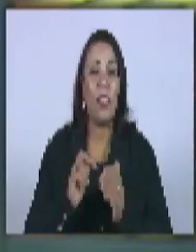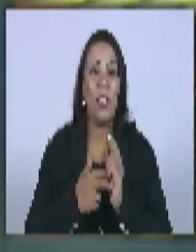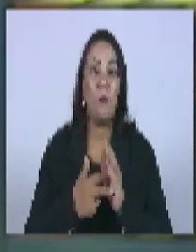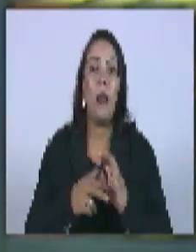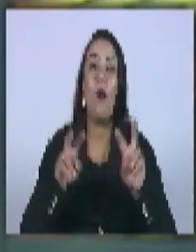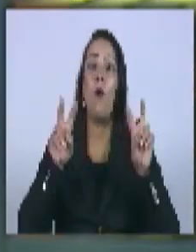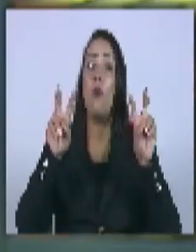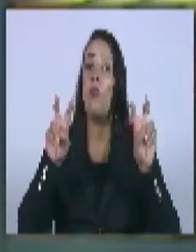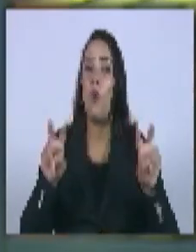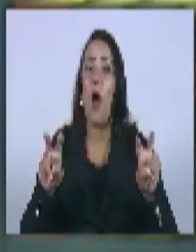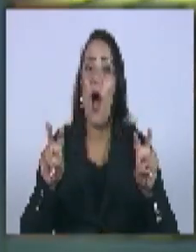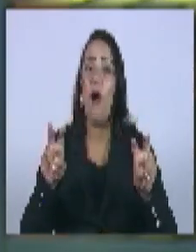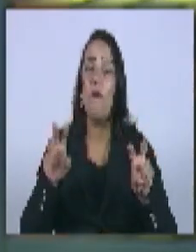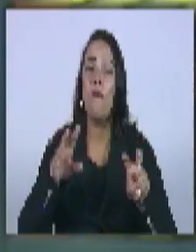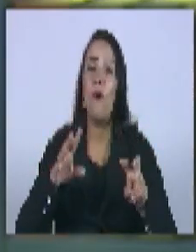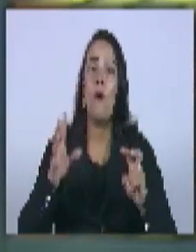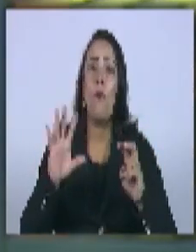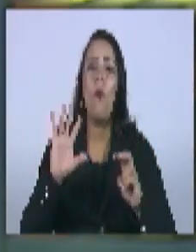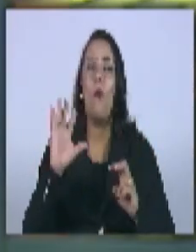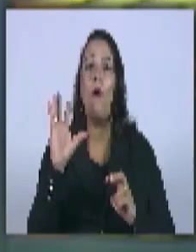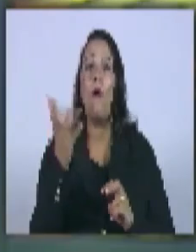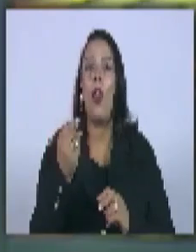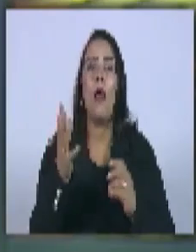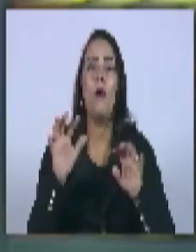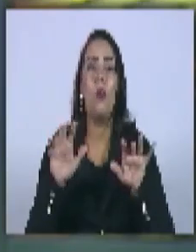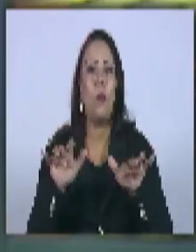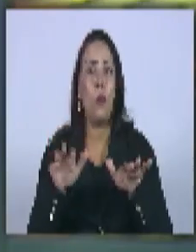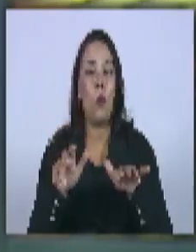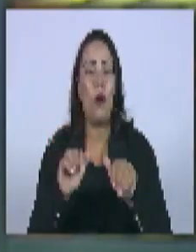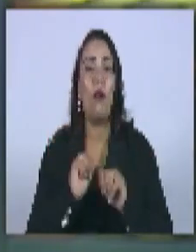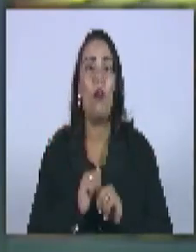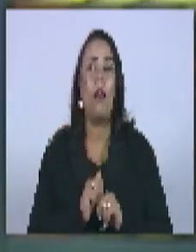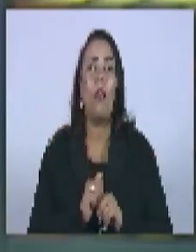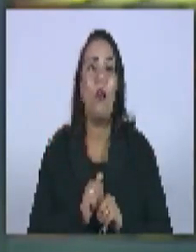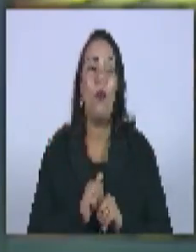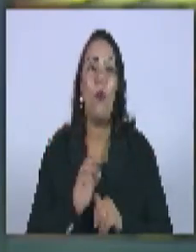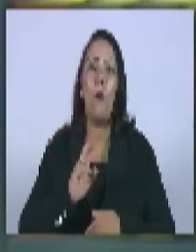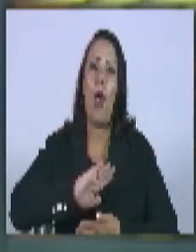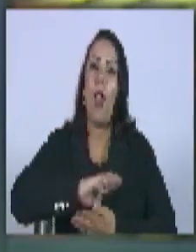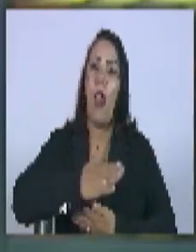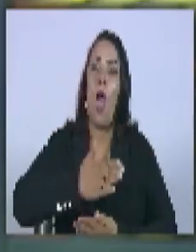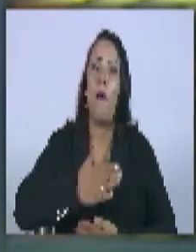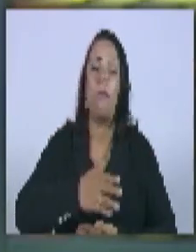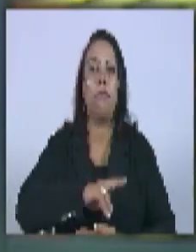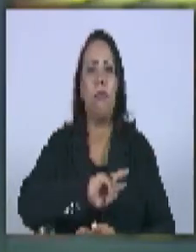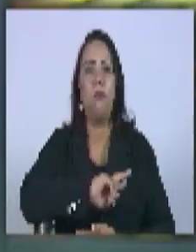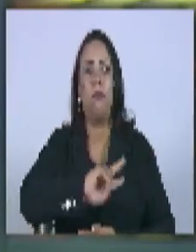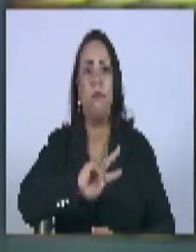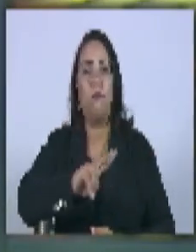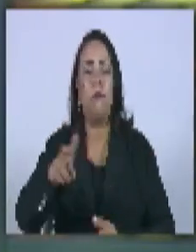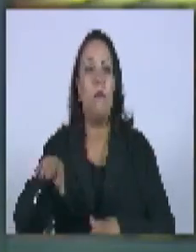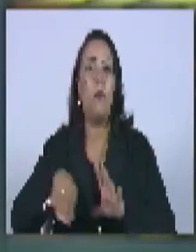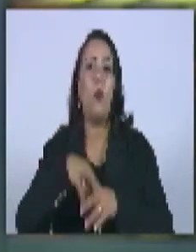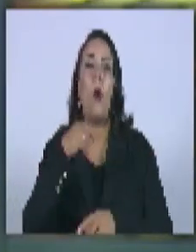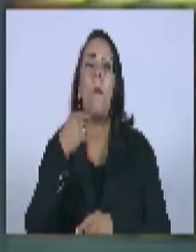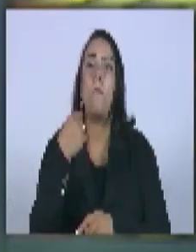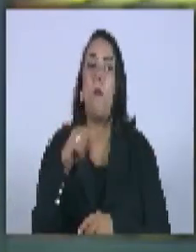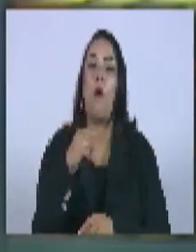تعطل الحواسب و ال الكمبيوترات والبرامج